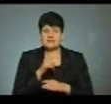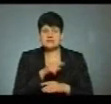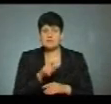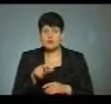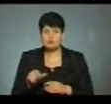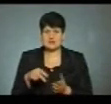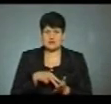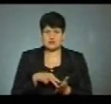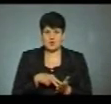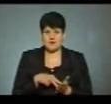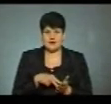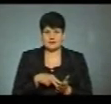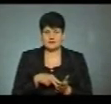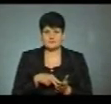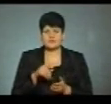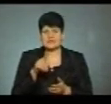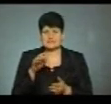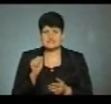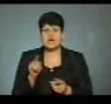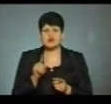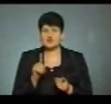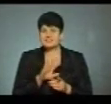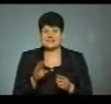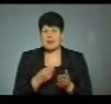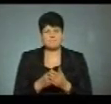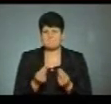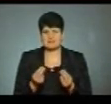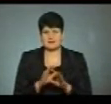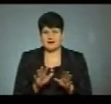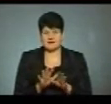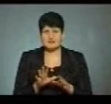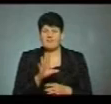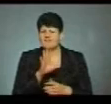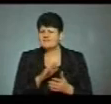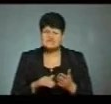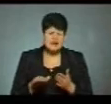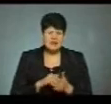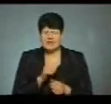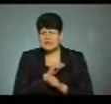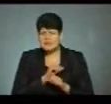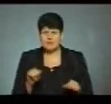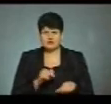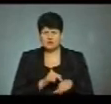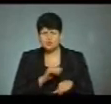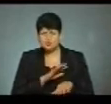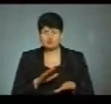які стояли за щось нематеріальне, яке взагалі не можна ні доторкнутися, ні зважити, ні побачити.